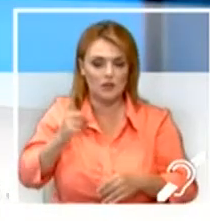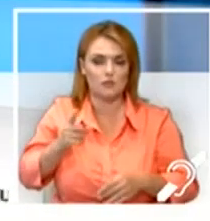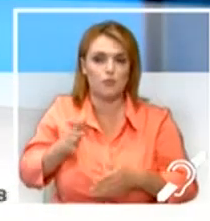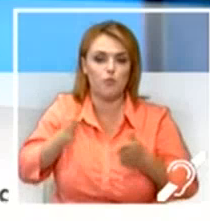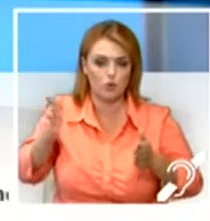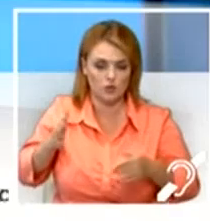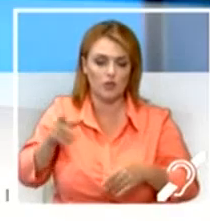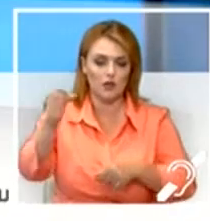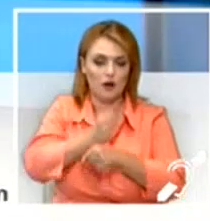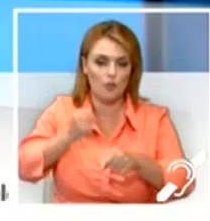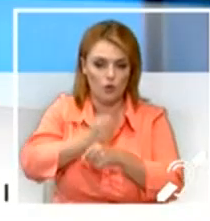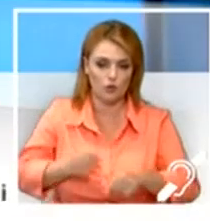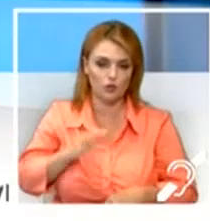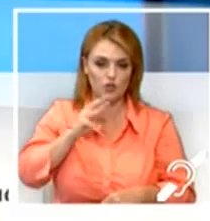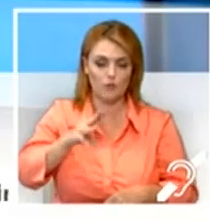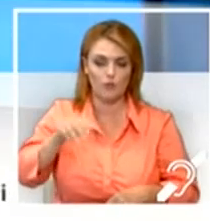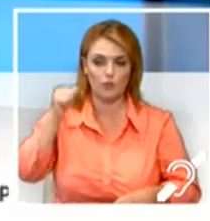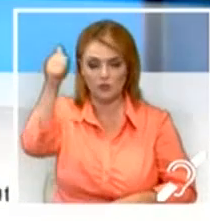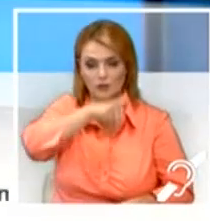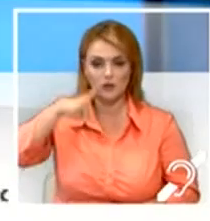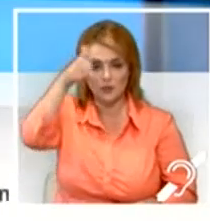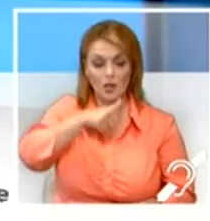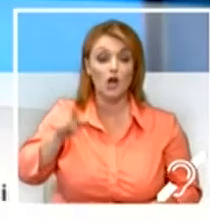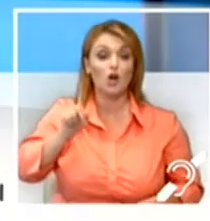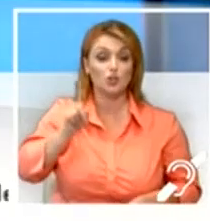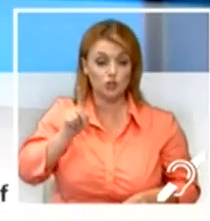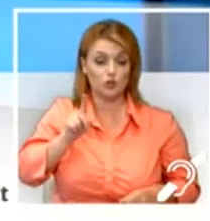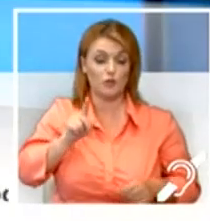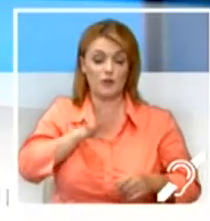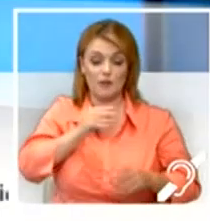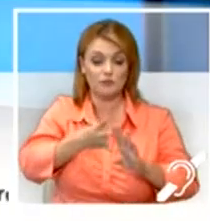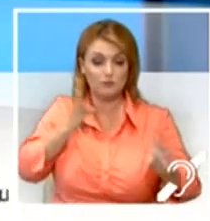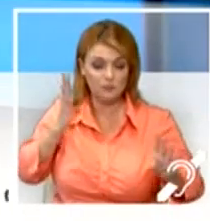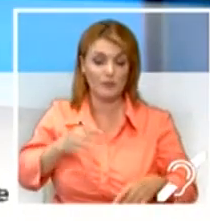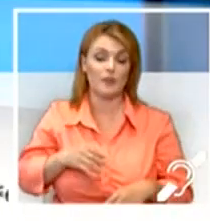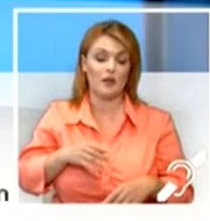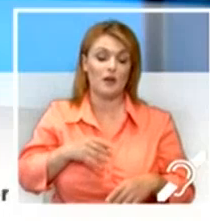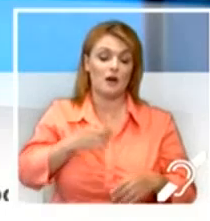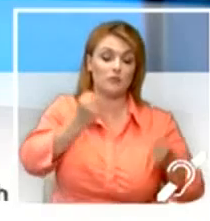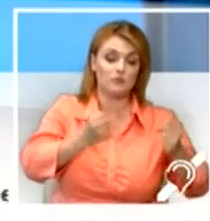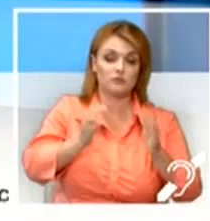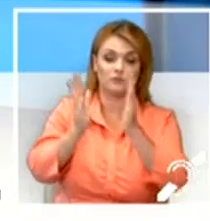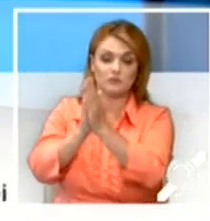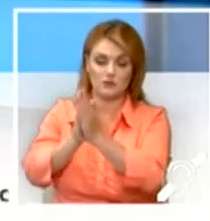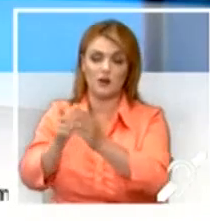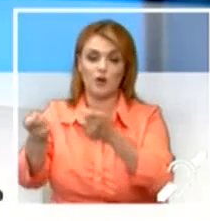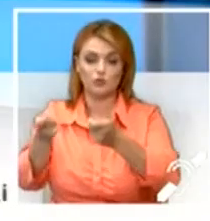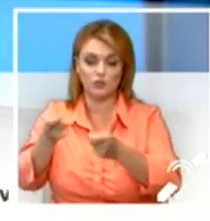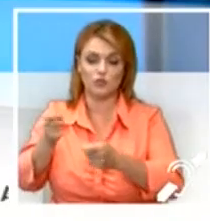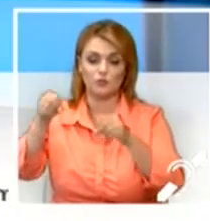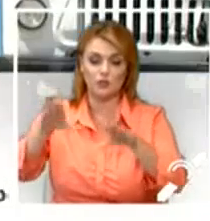acum un an. Pentru a fluidiza traficul, exportatorile cer autorităților crearea unor puncte comune vamale cu